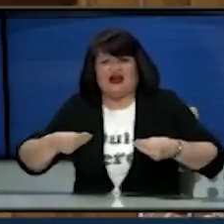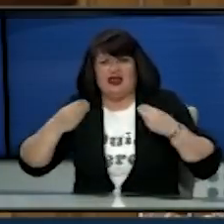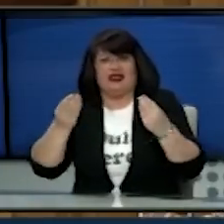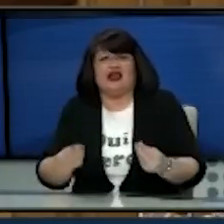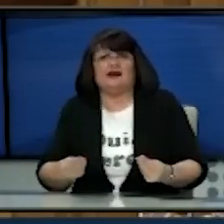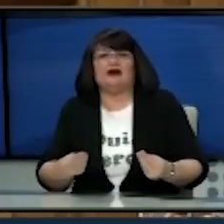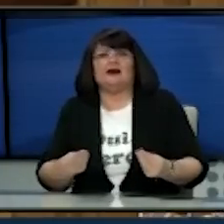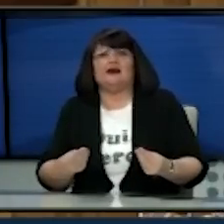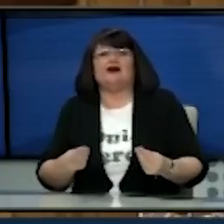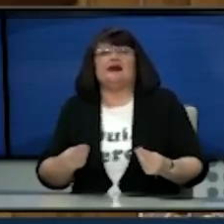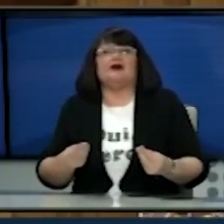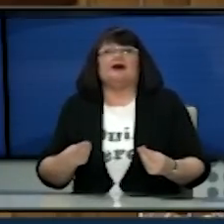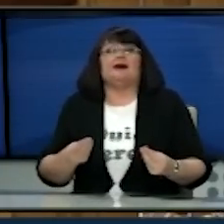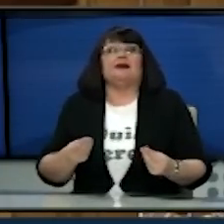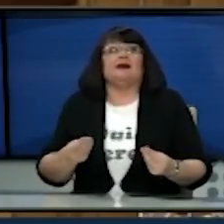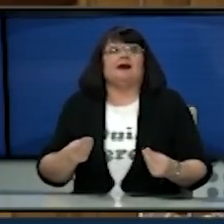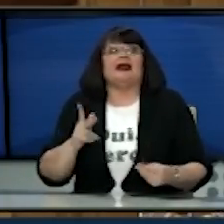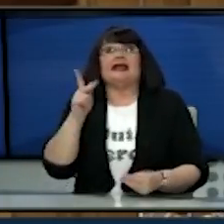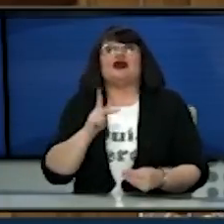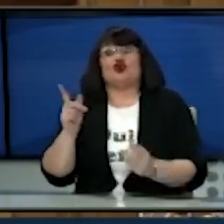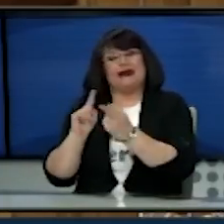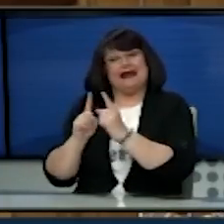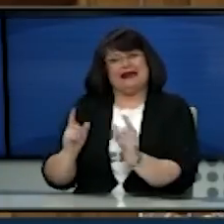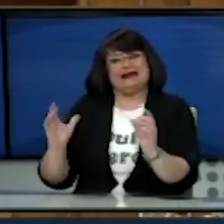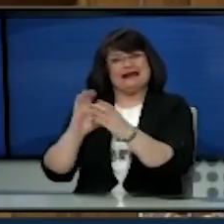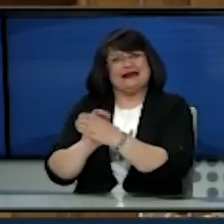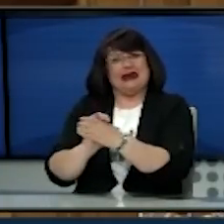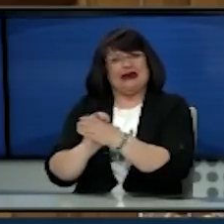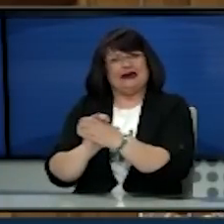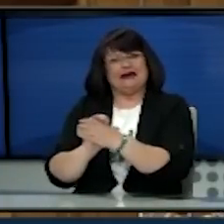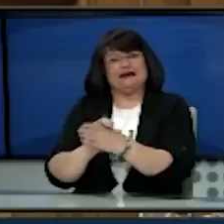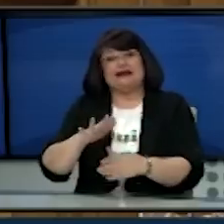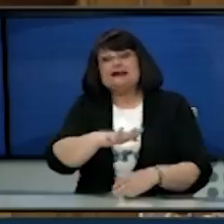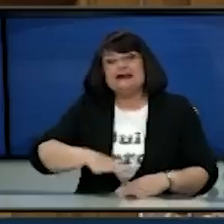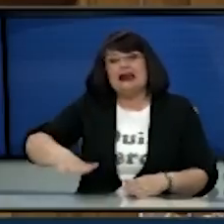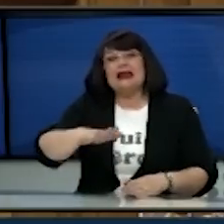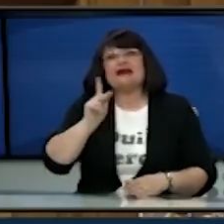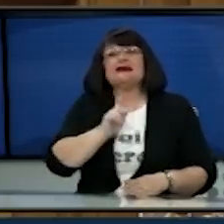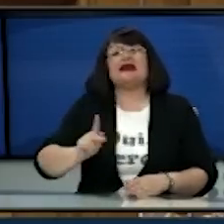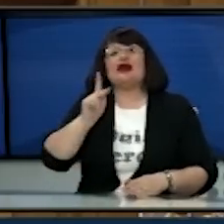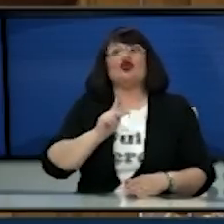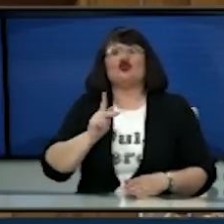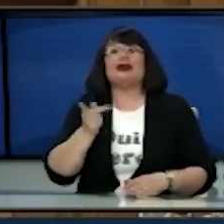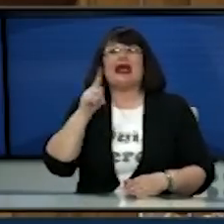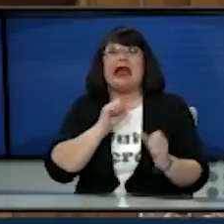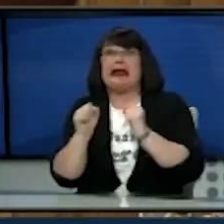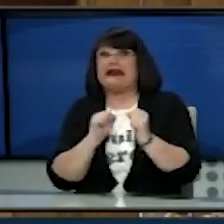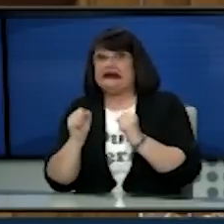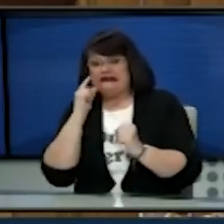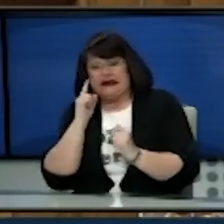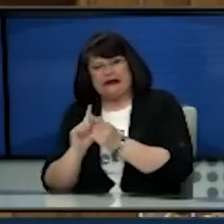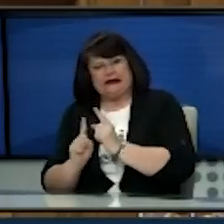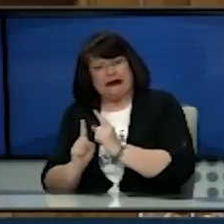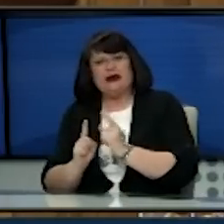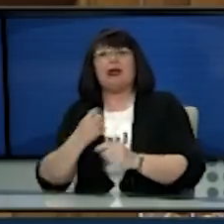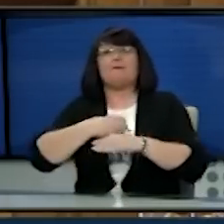την εξασφάλιση της κοινωνικής συνένεσης σε πιθανές συνθήκες κοινωνικής ή άλλης κρίσης και